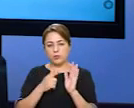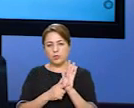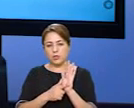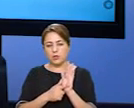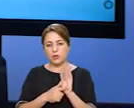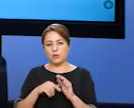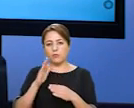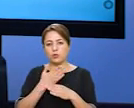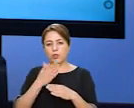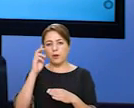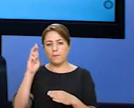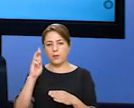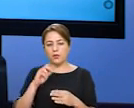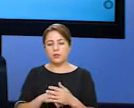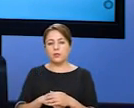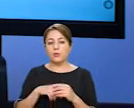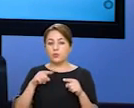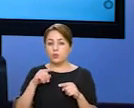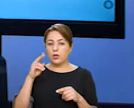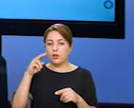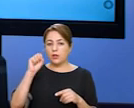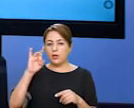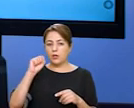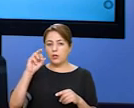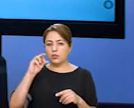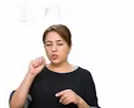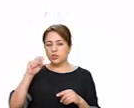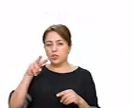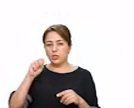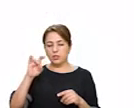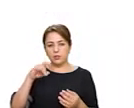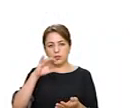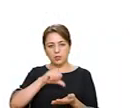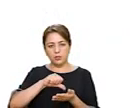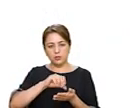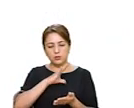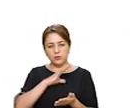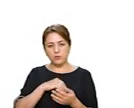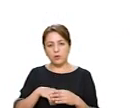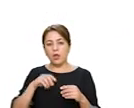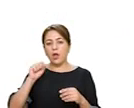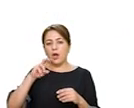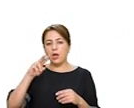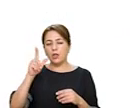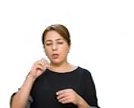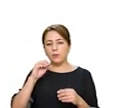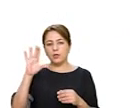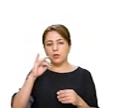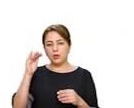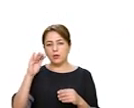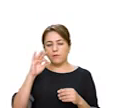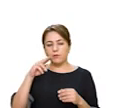a² / 9.7 / b. Bunda esa darajalar qatnashyapti. Ana endi algebrik ifodaning